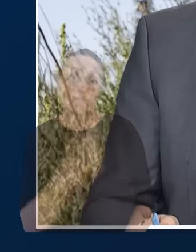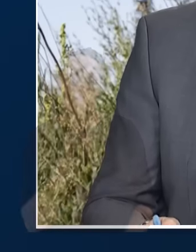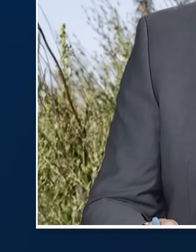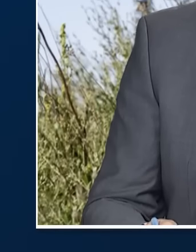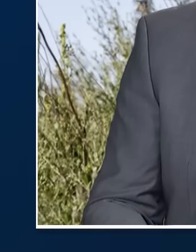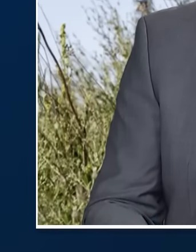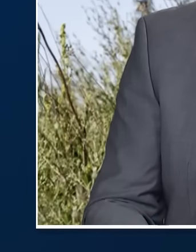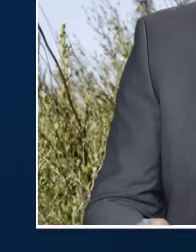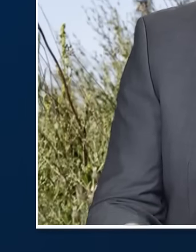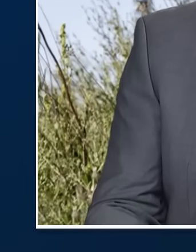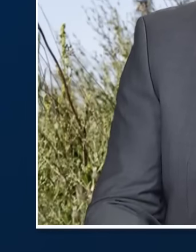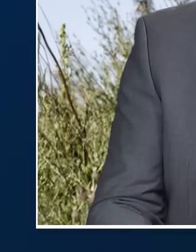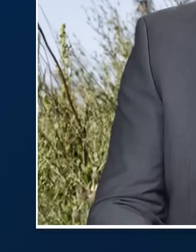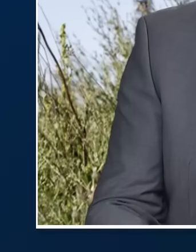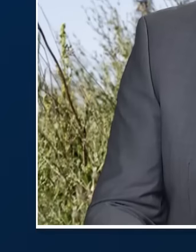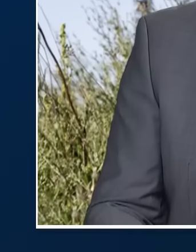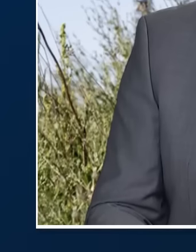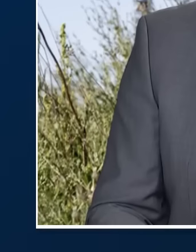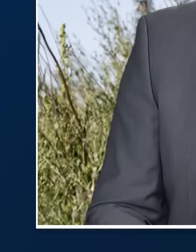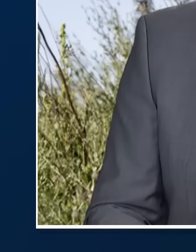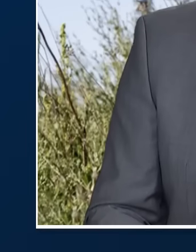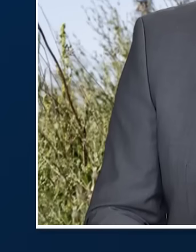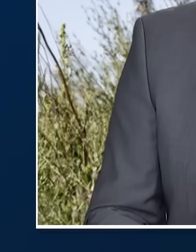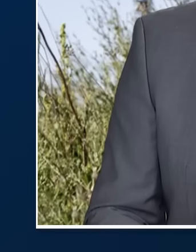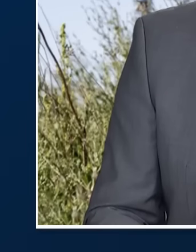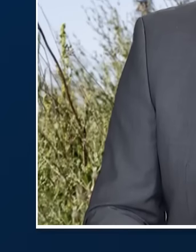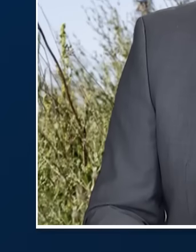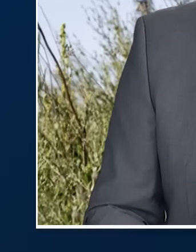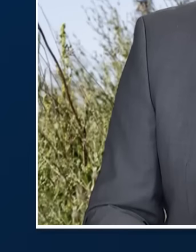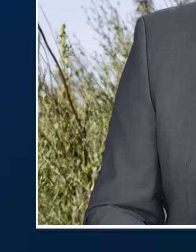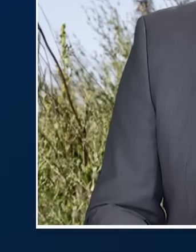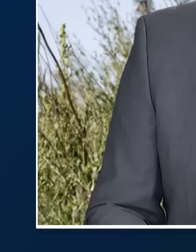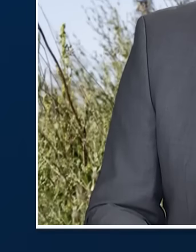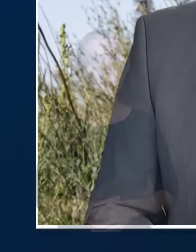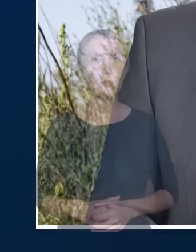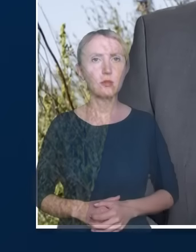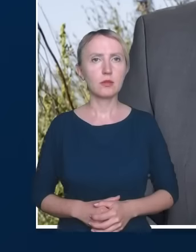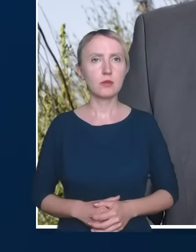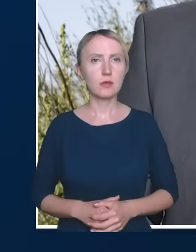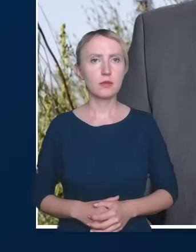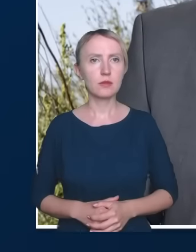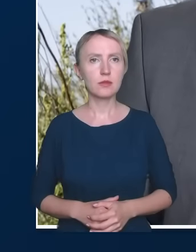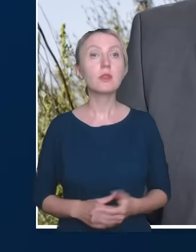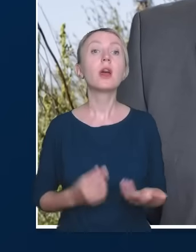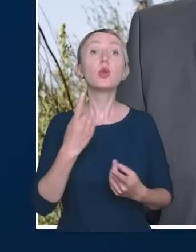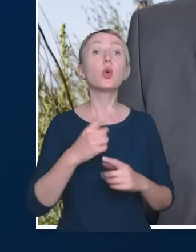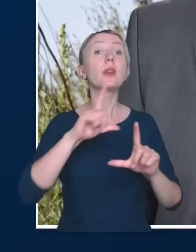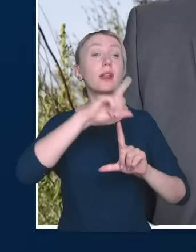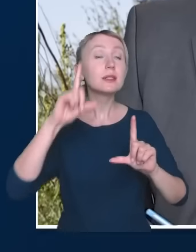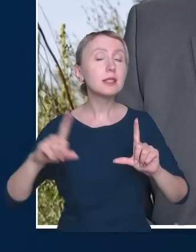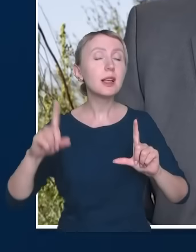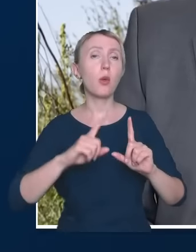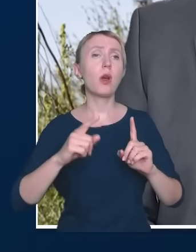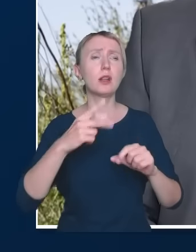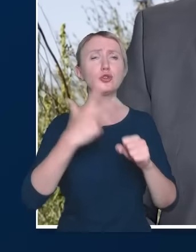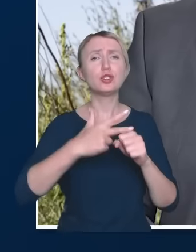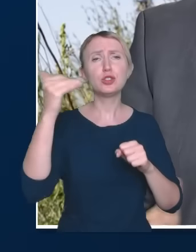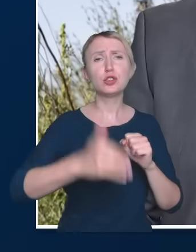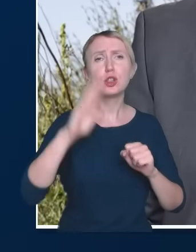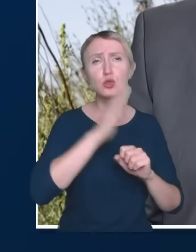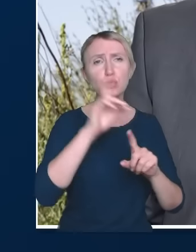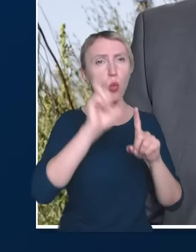jeden zakład, który produkuje około 30 tysięcy sztuk tej amunicji. To o wiele za mało